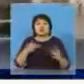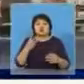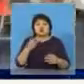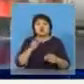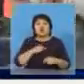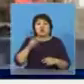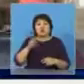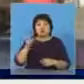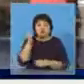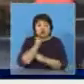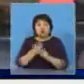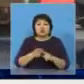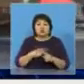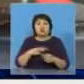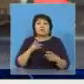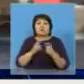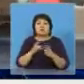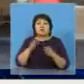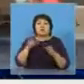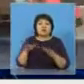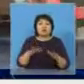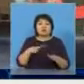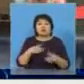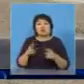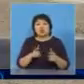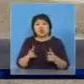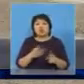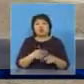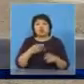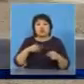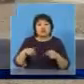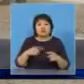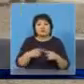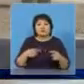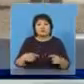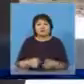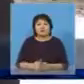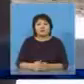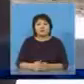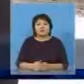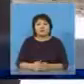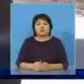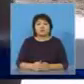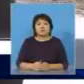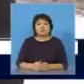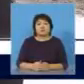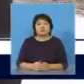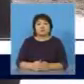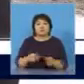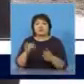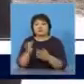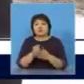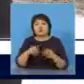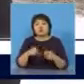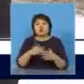300 рабочих. Кроме того, для борьбы с гололедом заготовлены инертные материалы. Запасено инертных